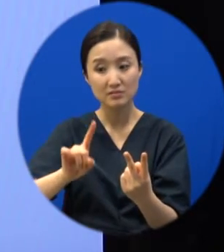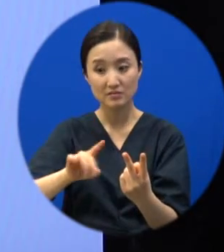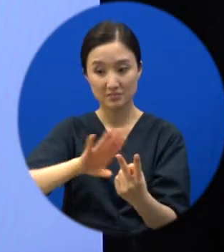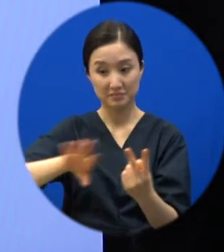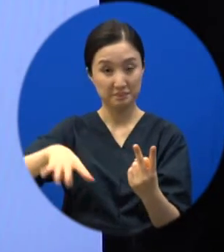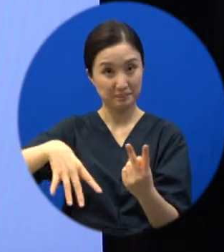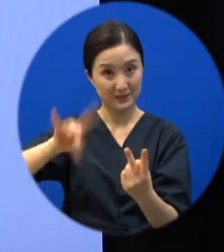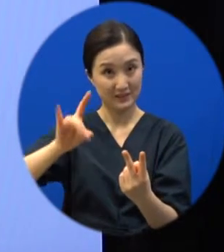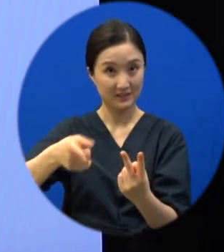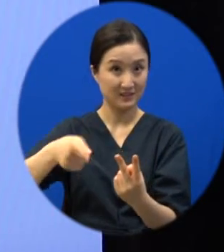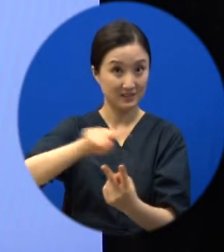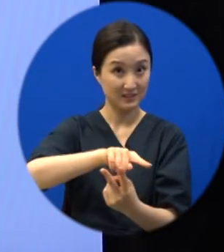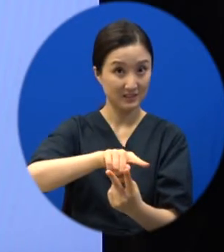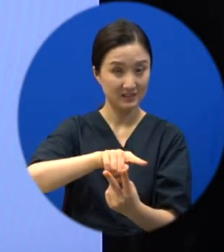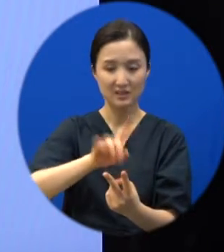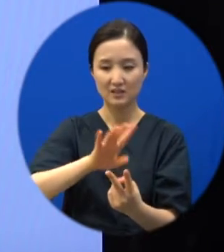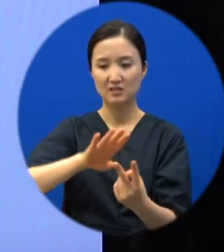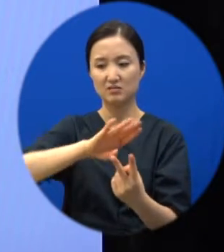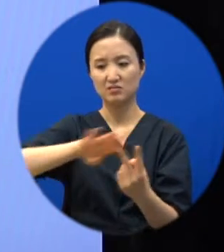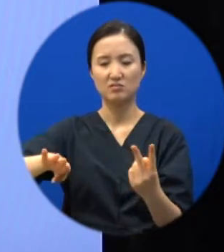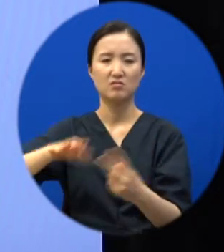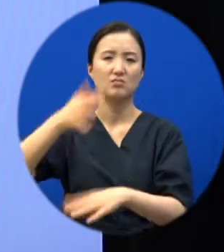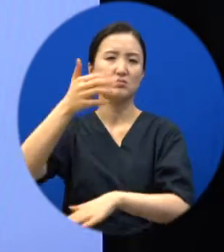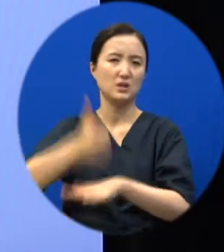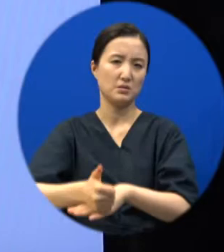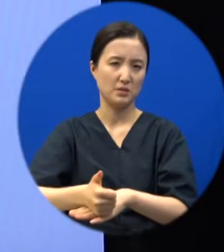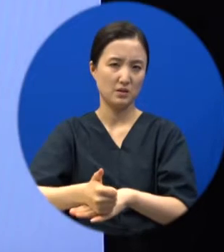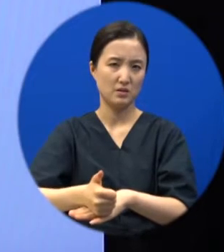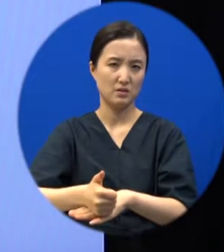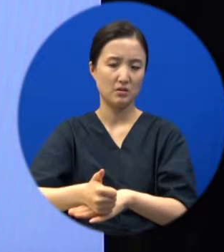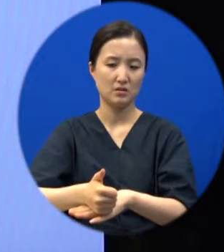오른쪽이 비포일까요? 자, 오른쪽은